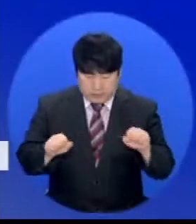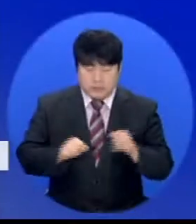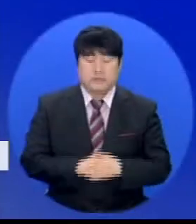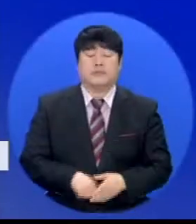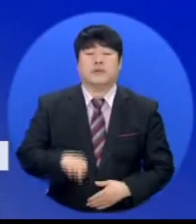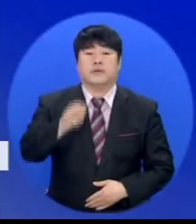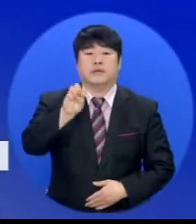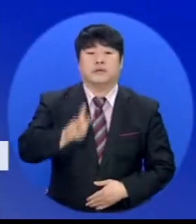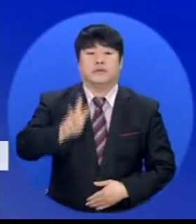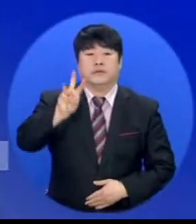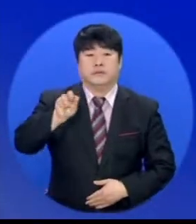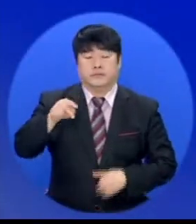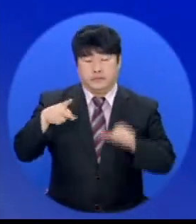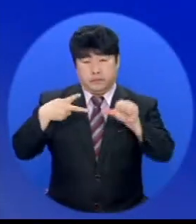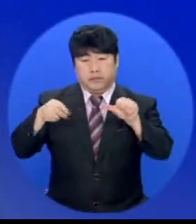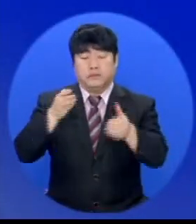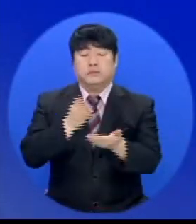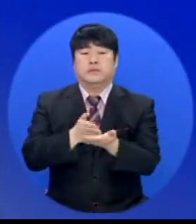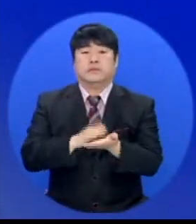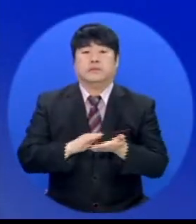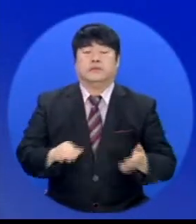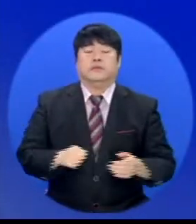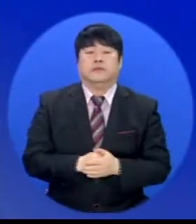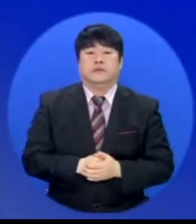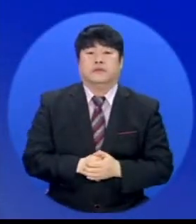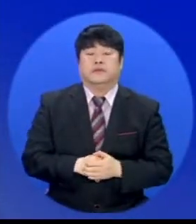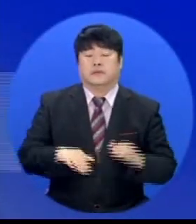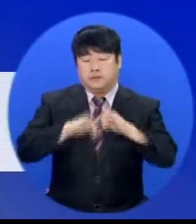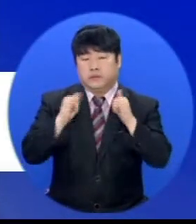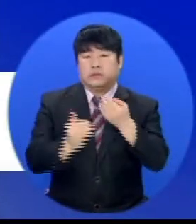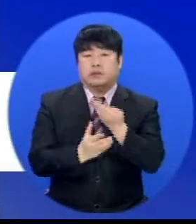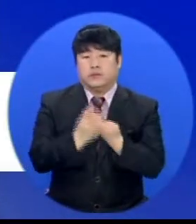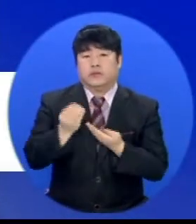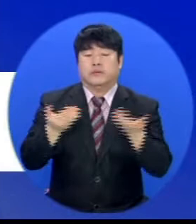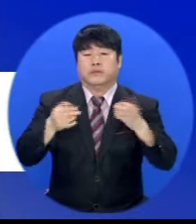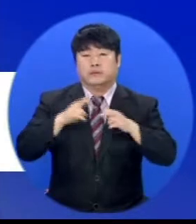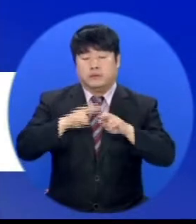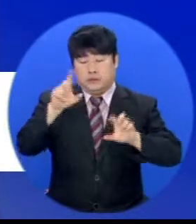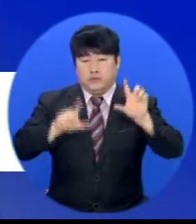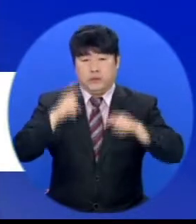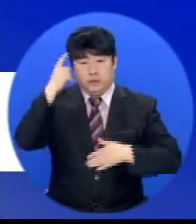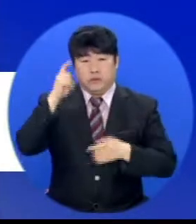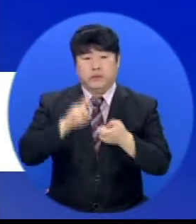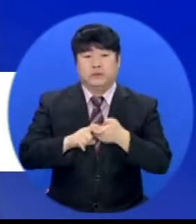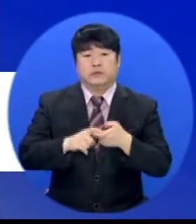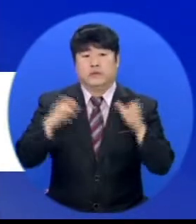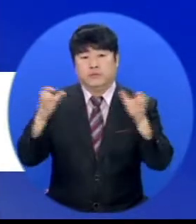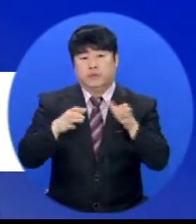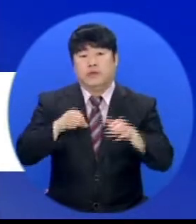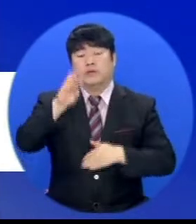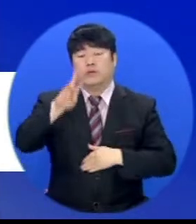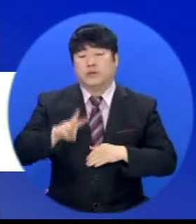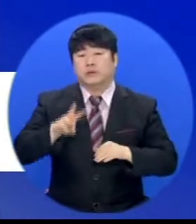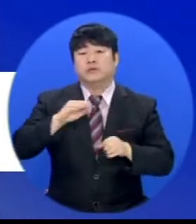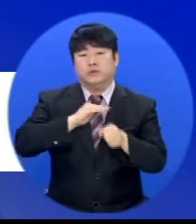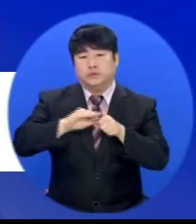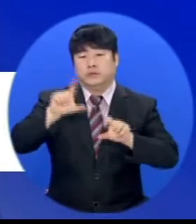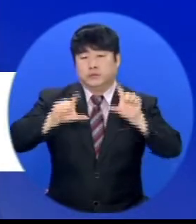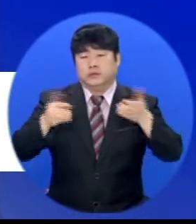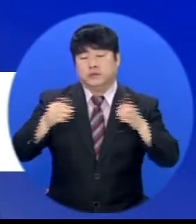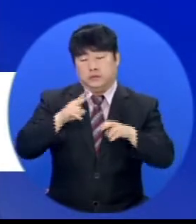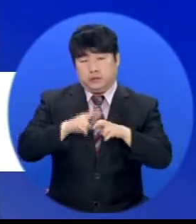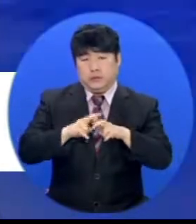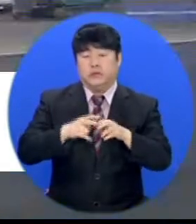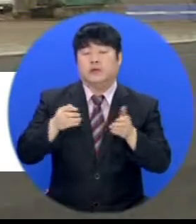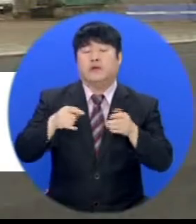여러분 안녕하십니까? 광주 MBC 5시 뉴스입니다. 사회통합형 일자리 모델로 관심을 모았던 광주형 일자리를 실현할